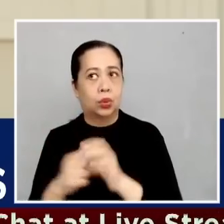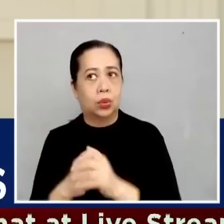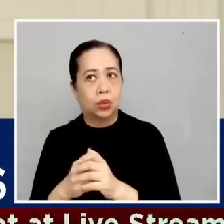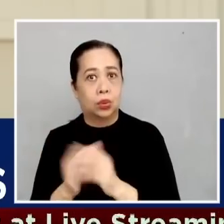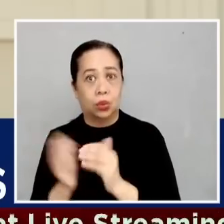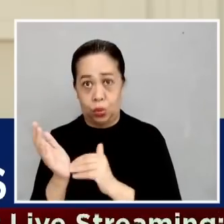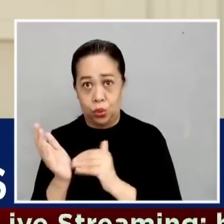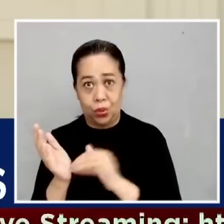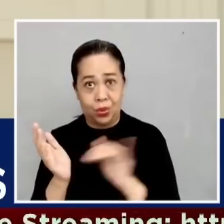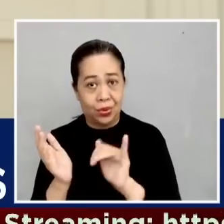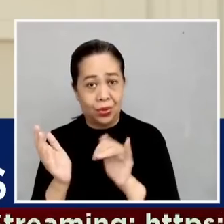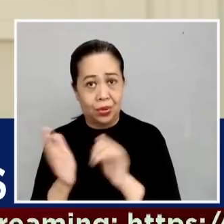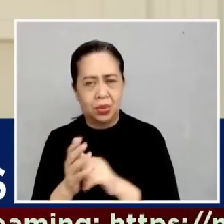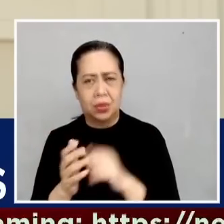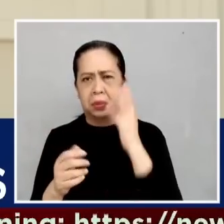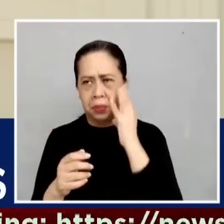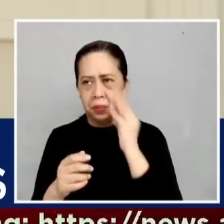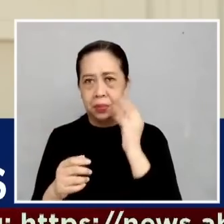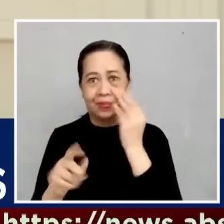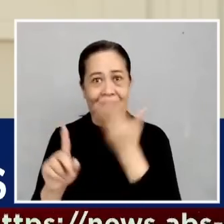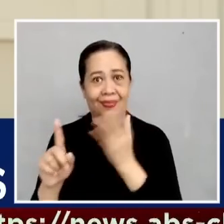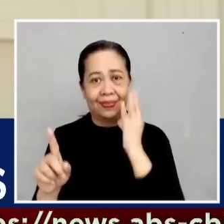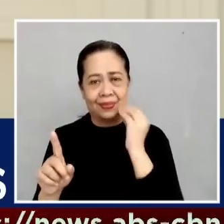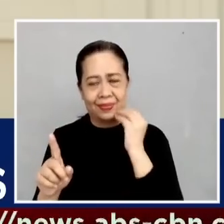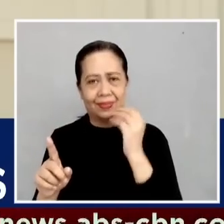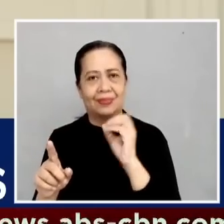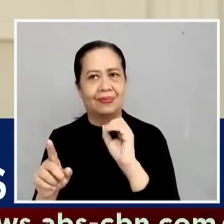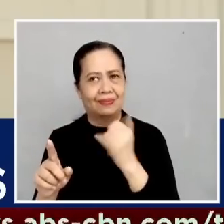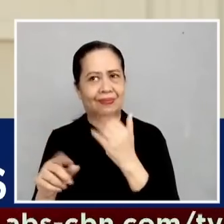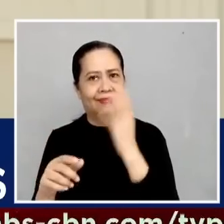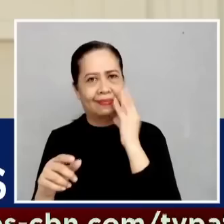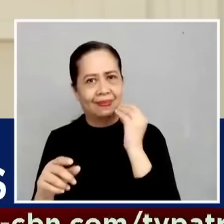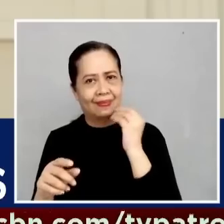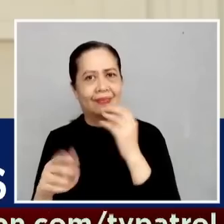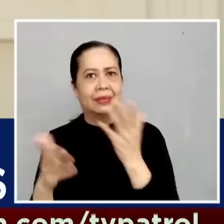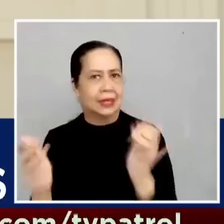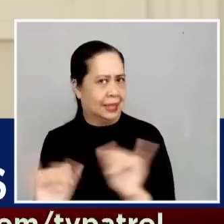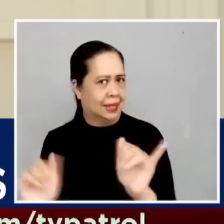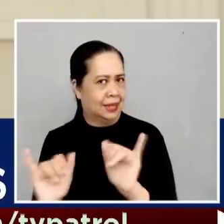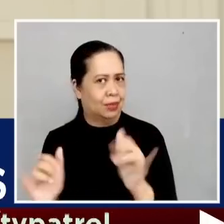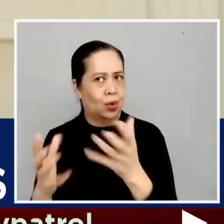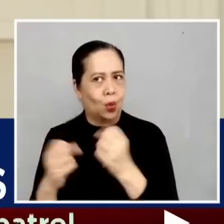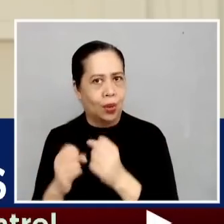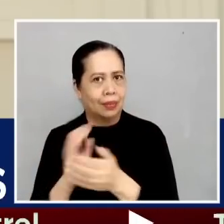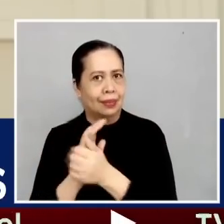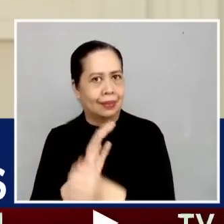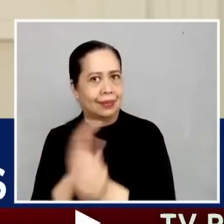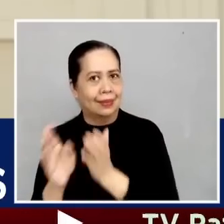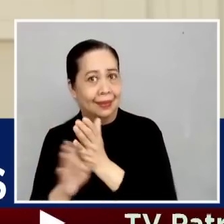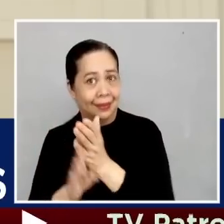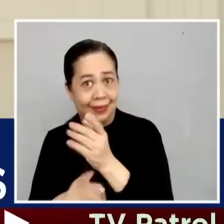na subok na at marami ng experience, you would want to go to a shipyard na